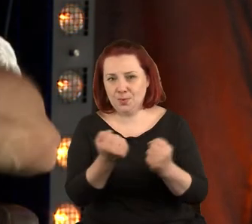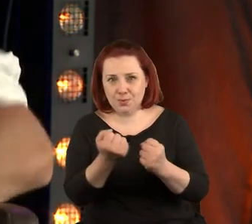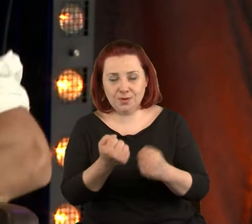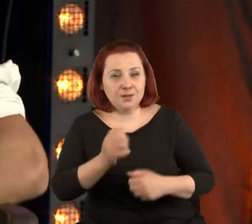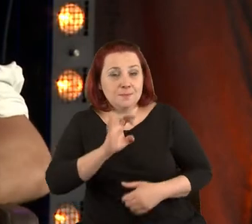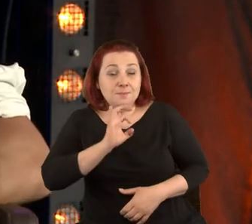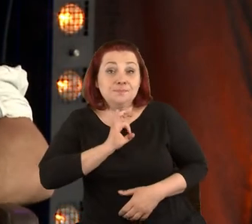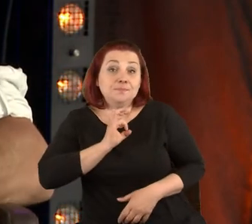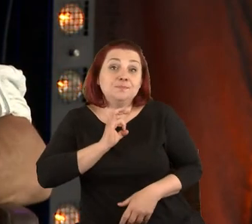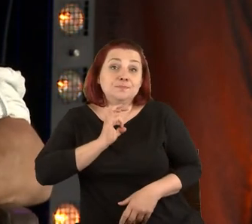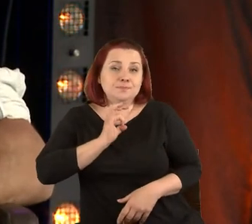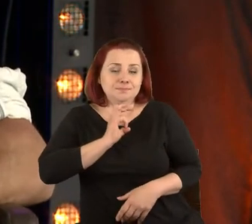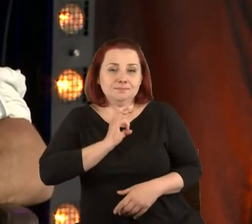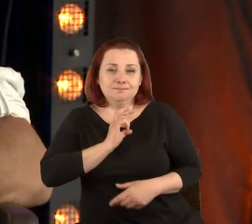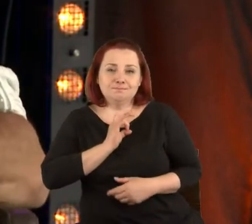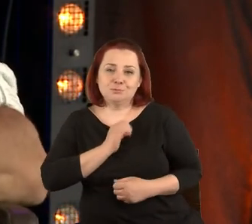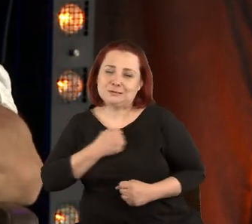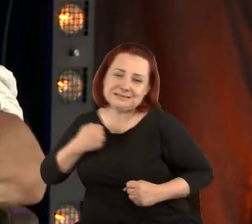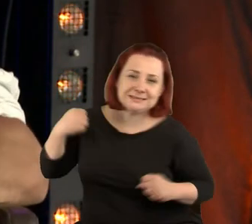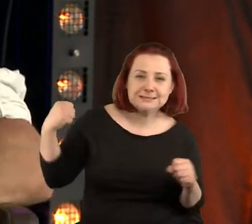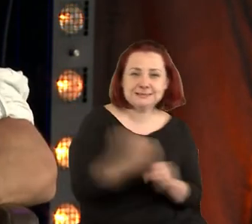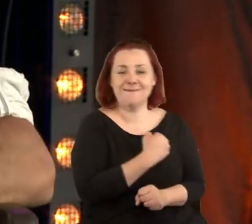tą mój hart ducha,